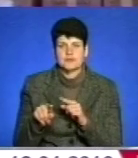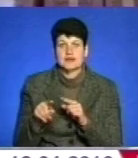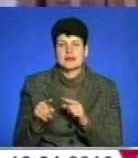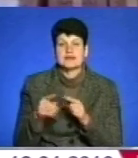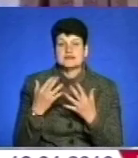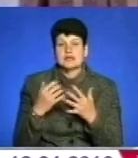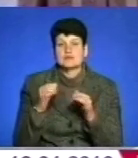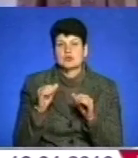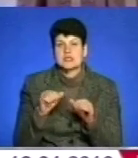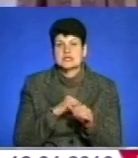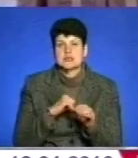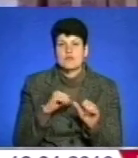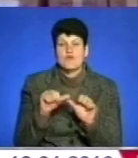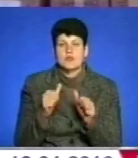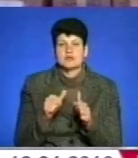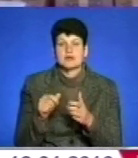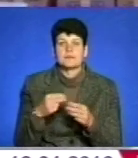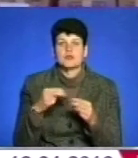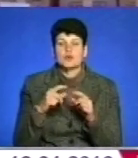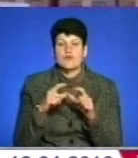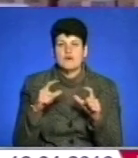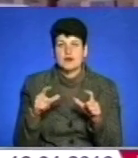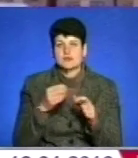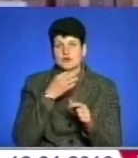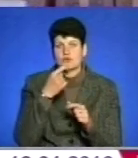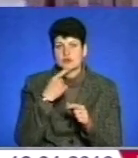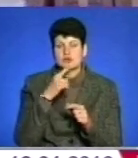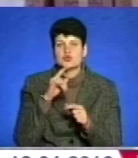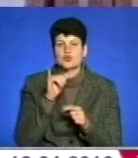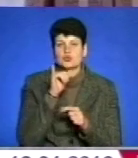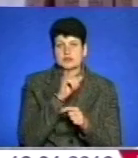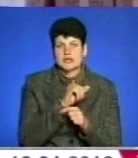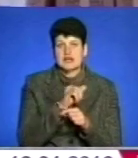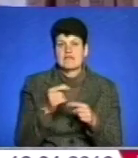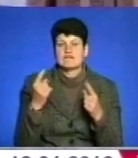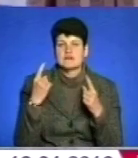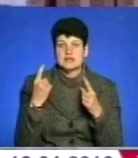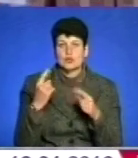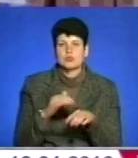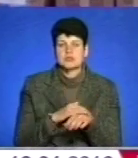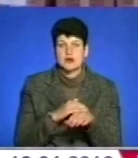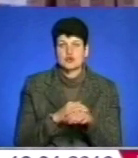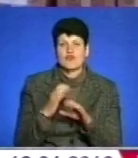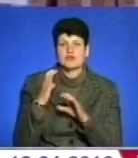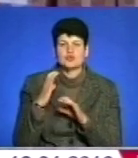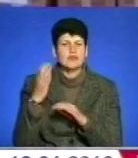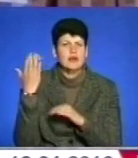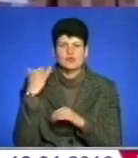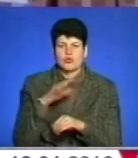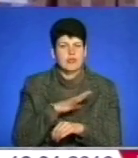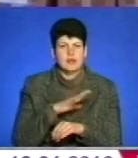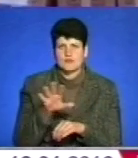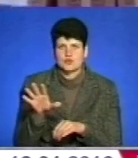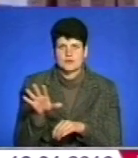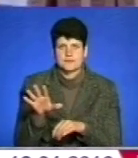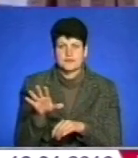змогли, саме оформили товар, тому що вони самі зізнавалися, що в них такого великого гуманітарного вантажу давно не було, бо вони